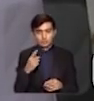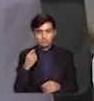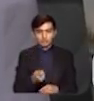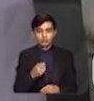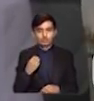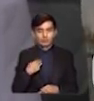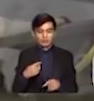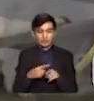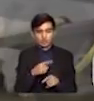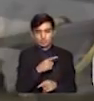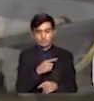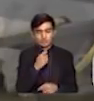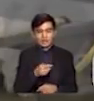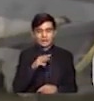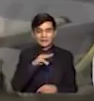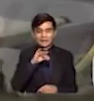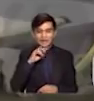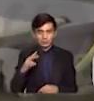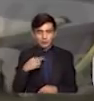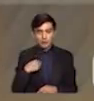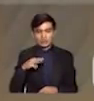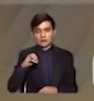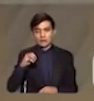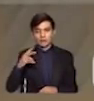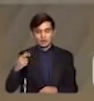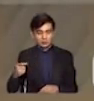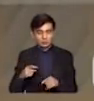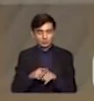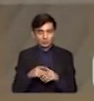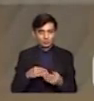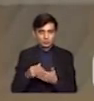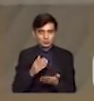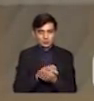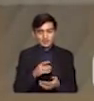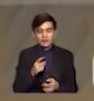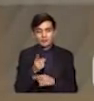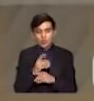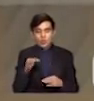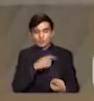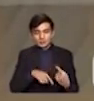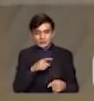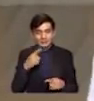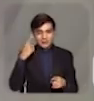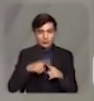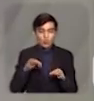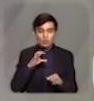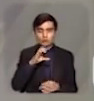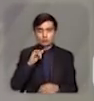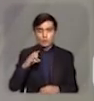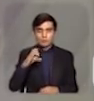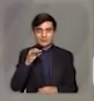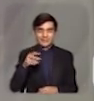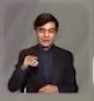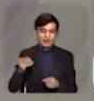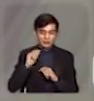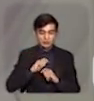біздерден кем төлейді. Субсидия мәселесін көтеріп отырмыз. Сонымен қатар кәсіпкер балық аулайтын техникаларға субсидия алуға, жанар